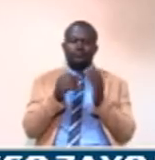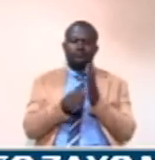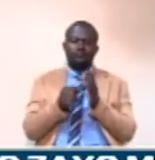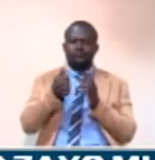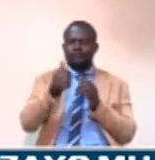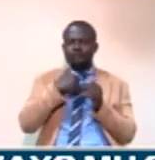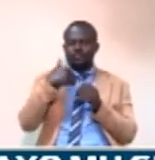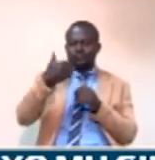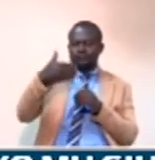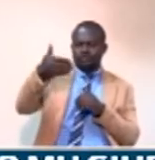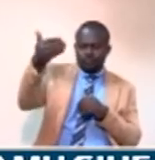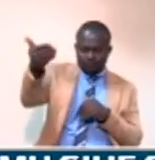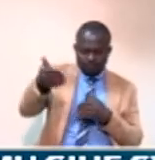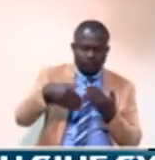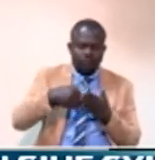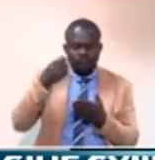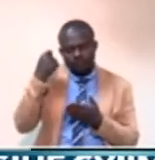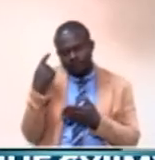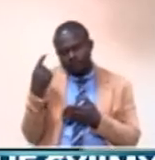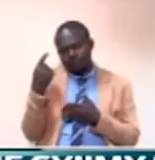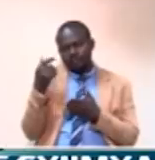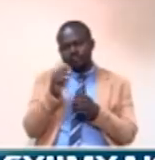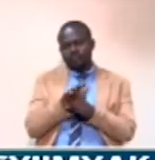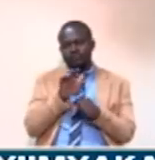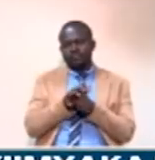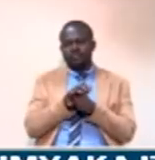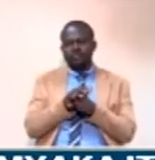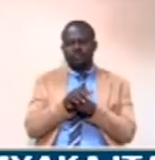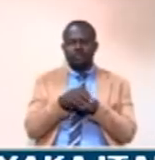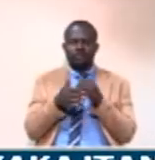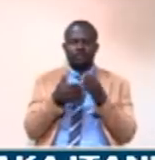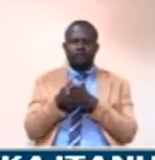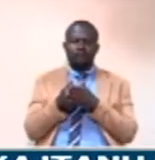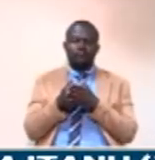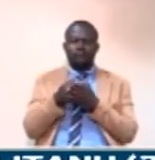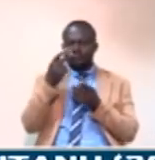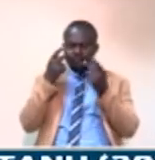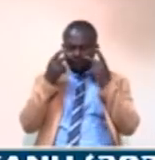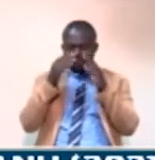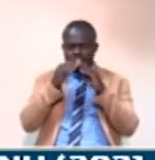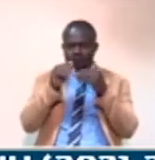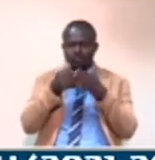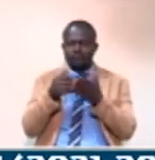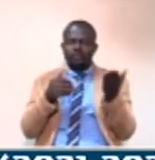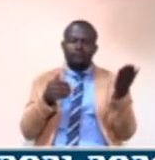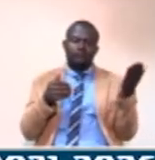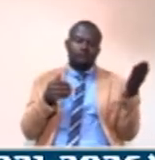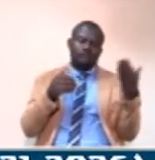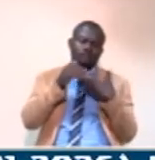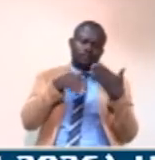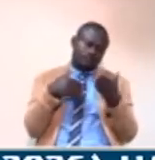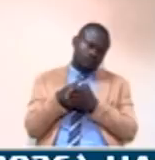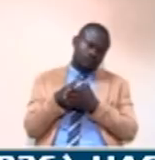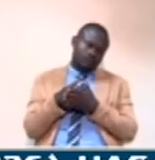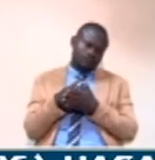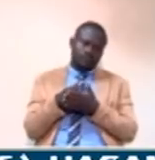bahura umunsi ku munsi. Harimo cyane rero ibibazo byo kubona amacumbi, harimo ibibazo byo kuyasana, imyigire ku bakiri